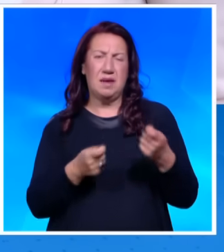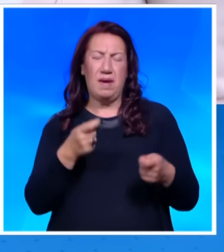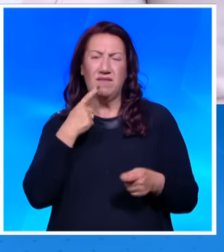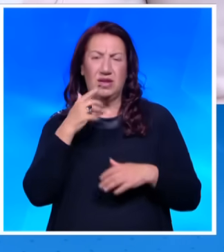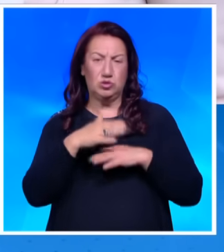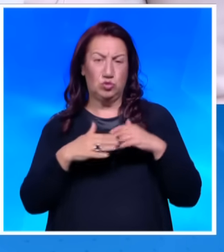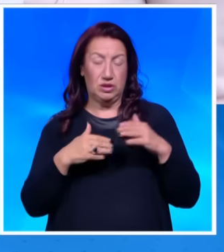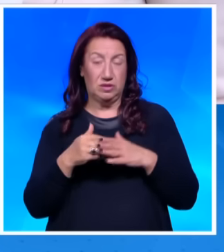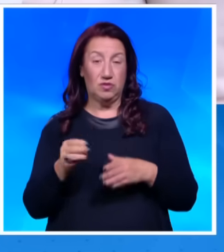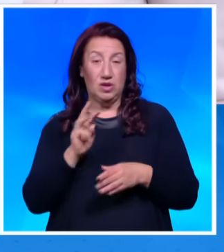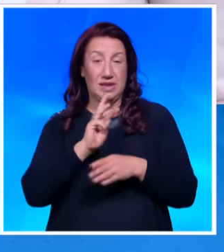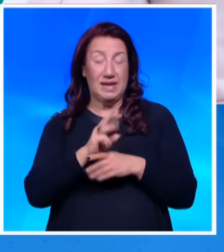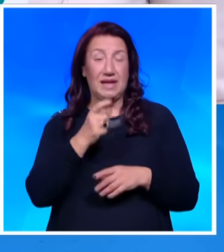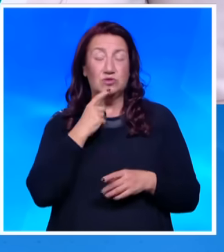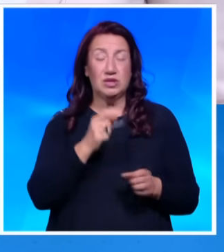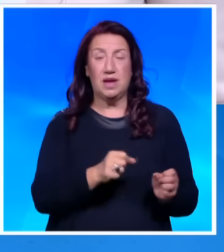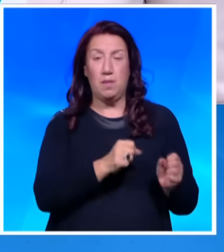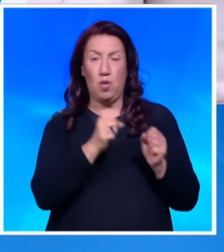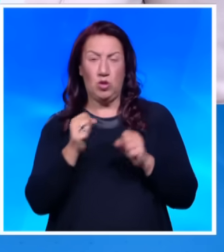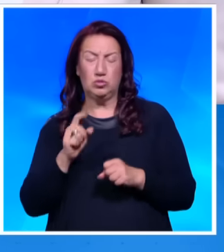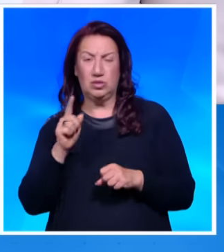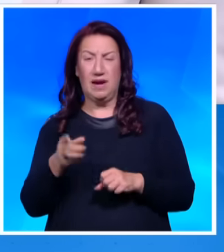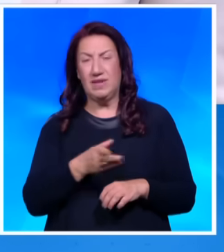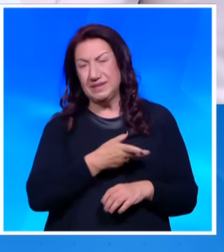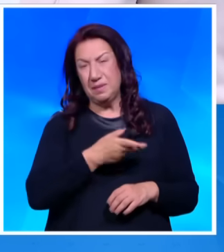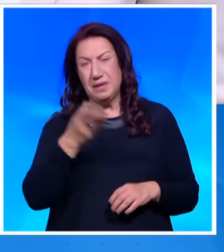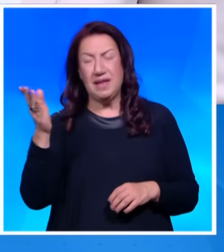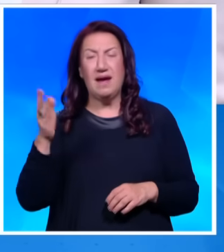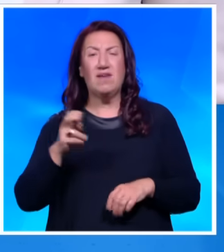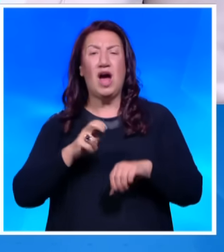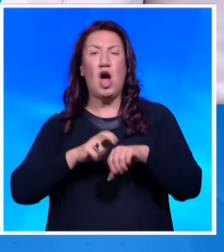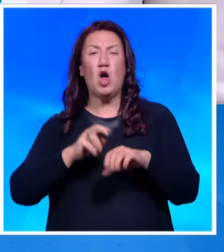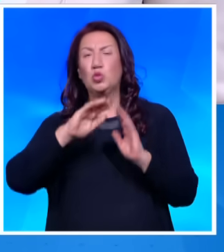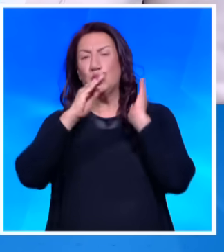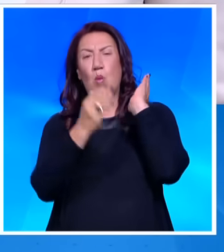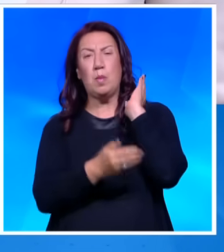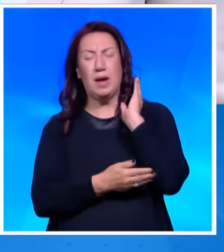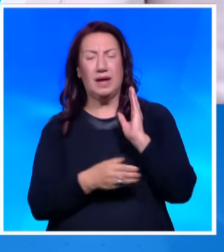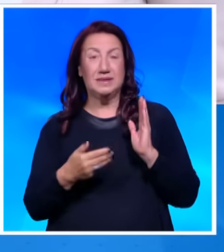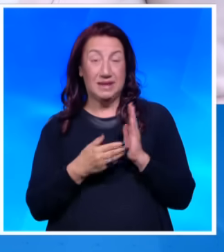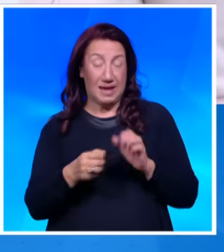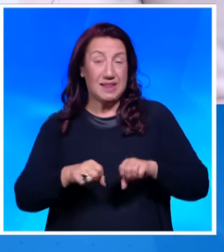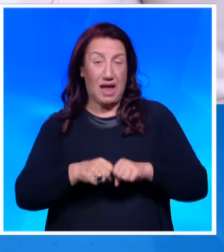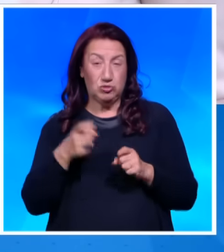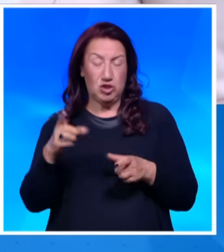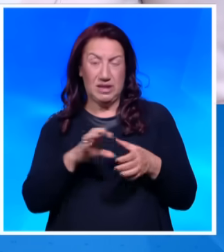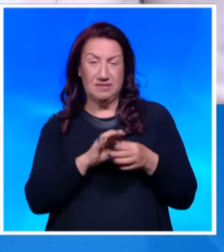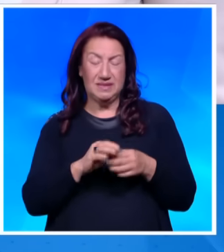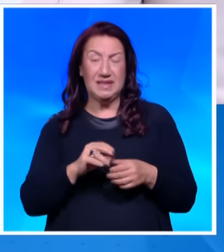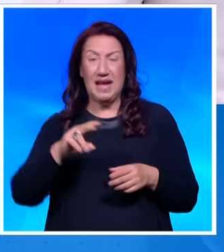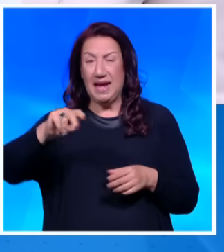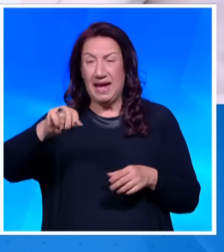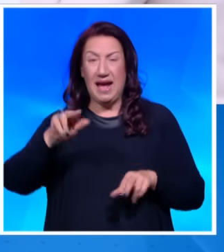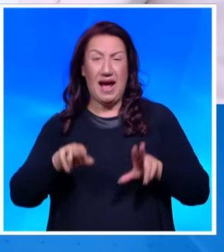обаче той трябва да замине за Дубай заради обвинения именно в нарушения в хазартния сектор. Известен е с